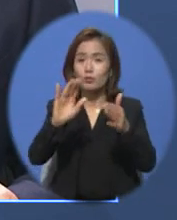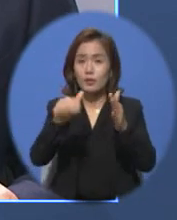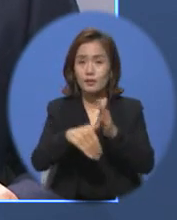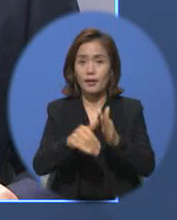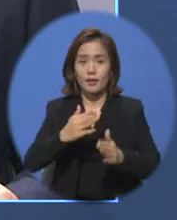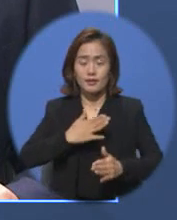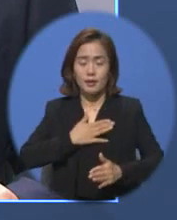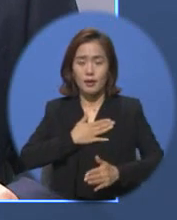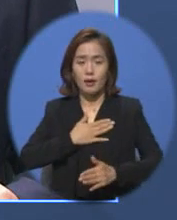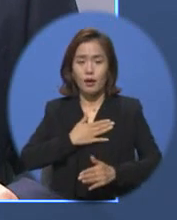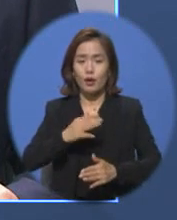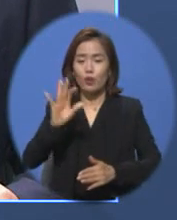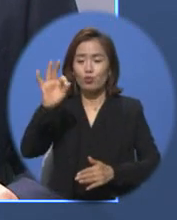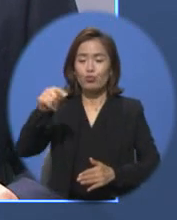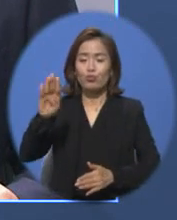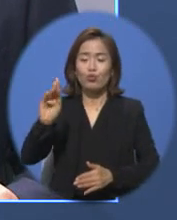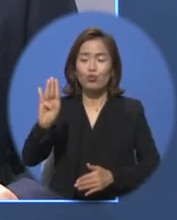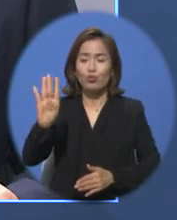을질책했고,